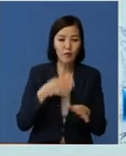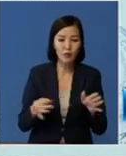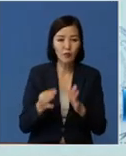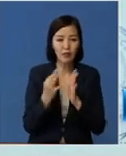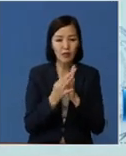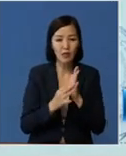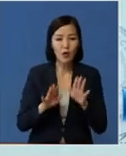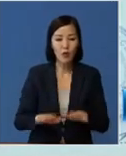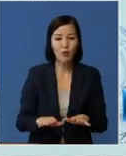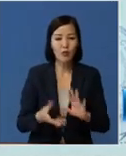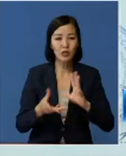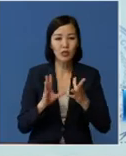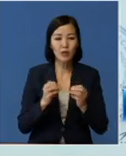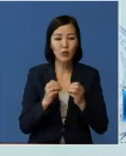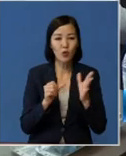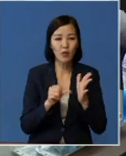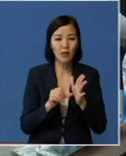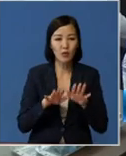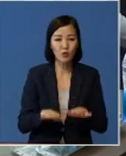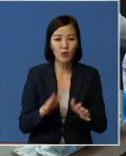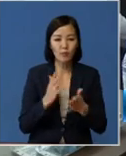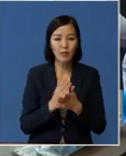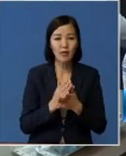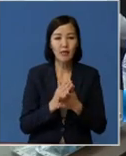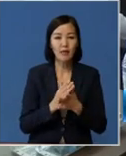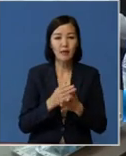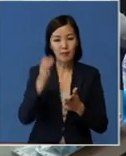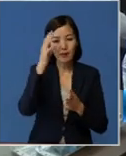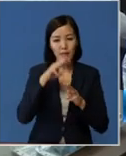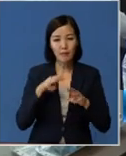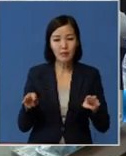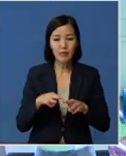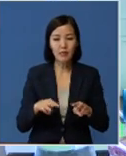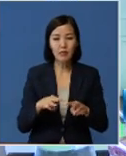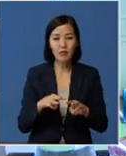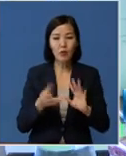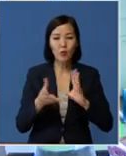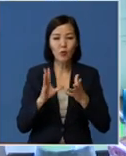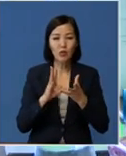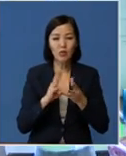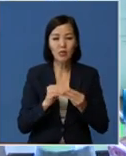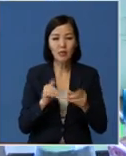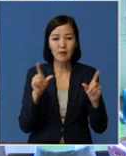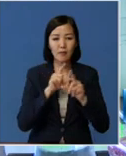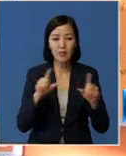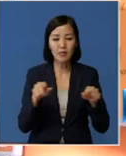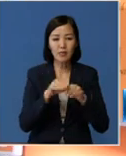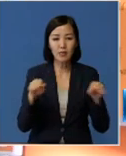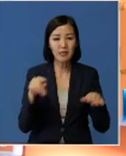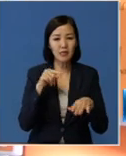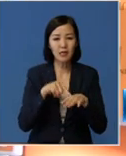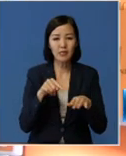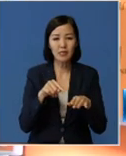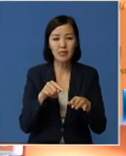тестілеу пункттерінің саны 16. Атап өтерлігі, биыл білім министрі ОБТ қорытындылары мектептердің рейтингіне әсер